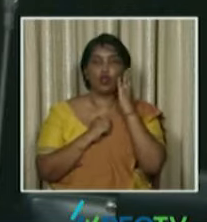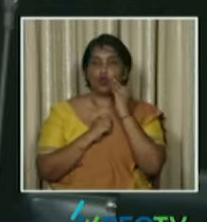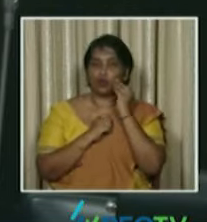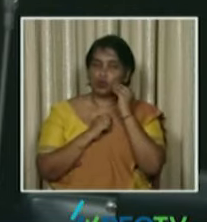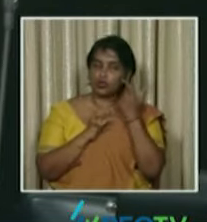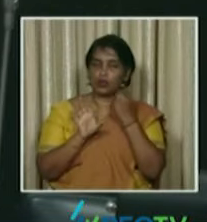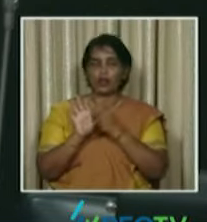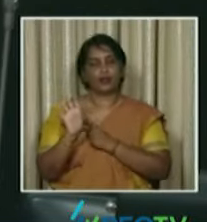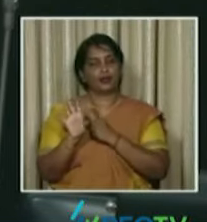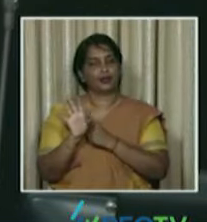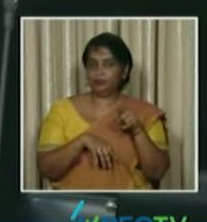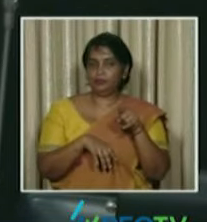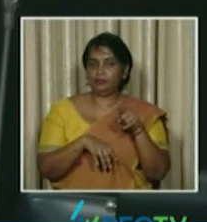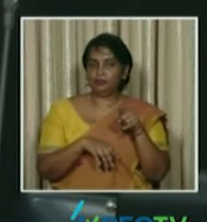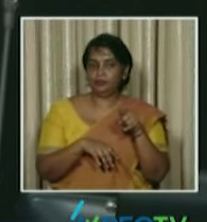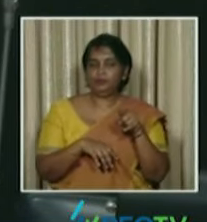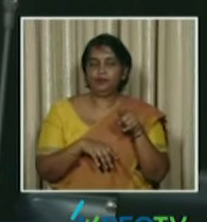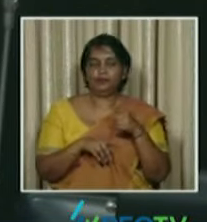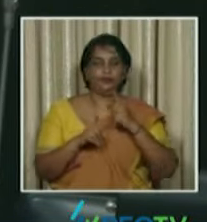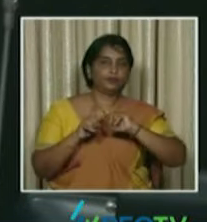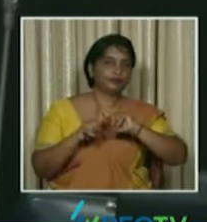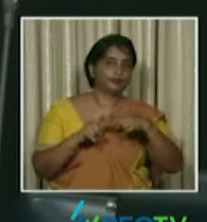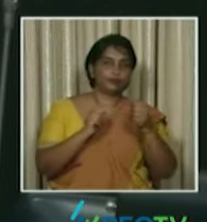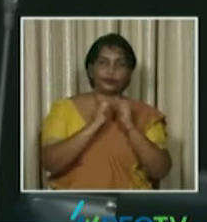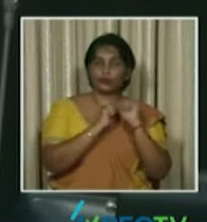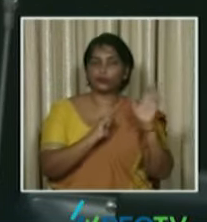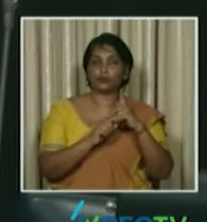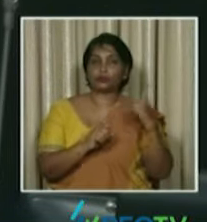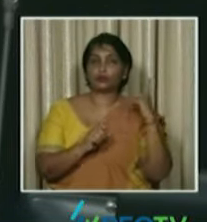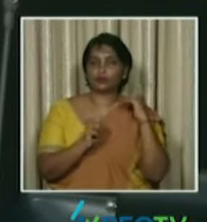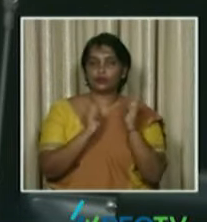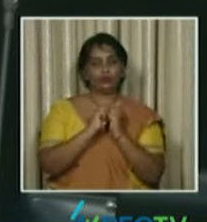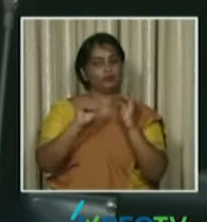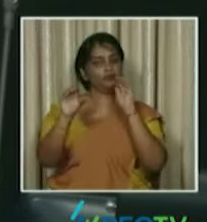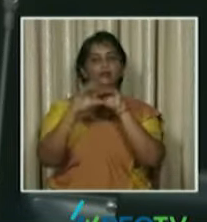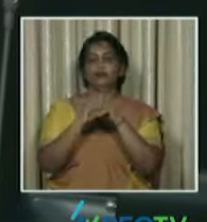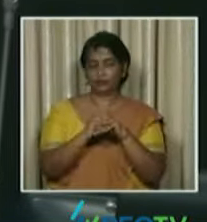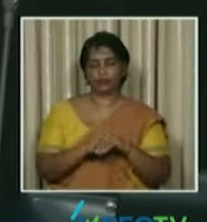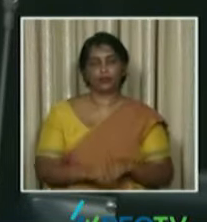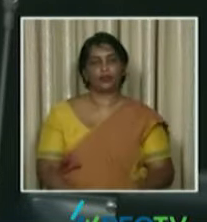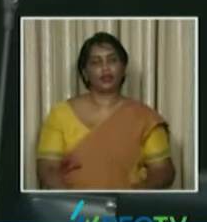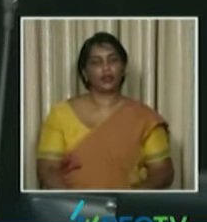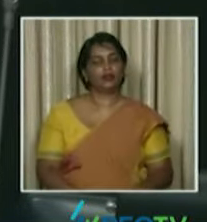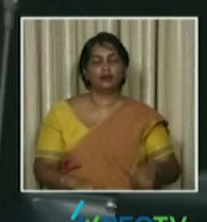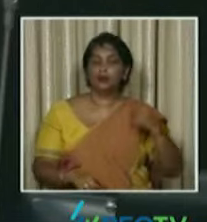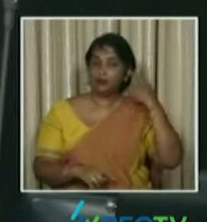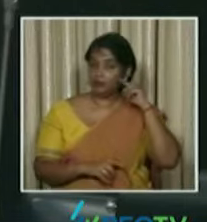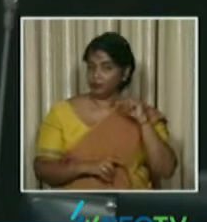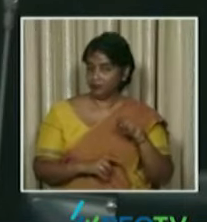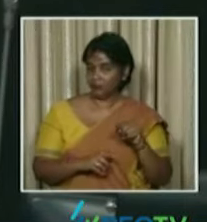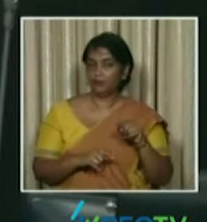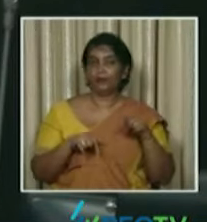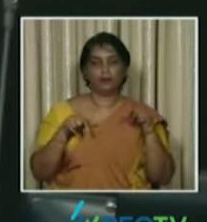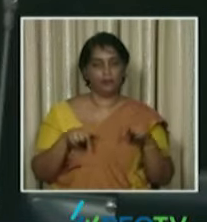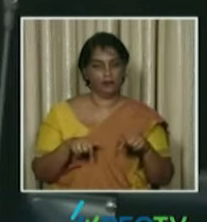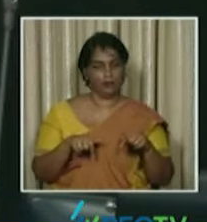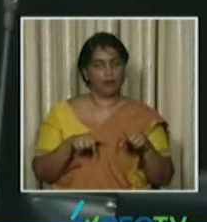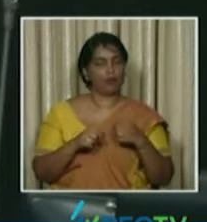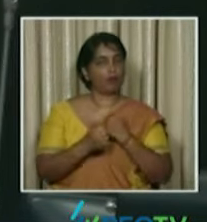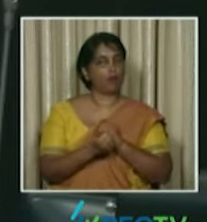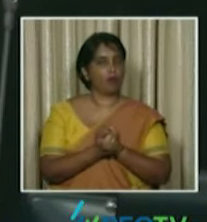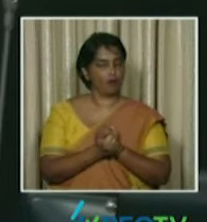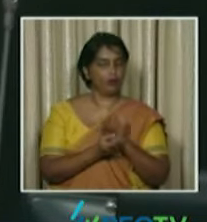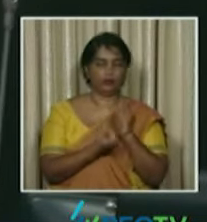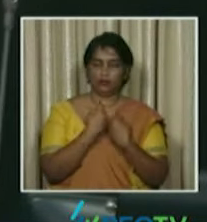හෝ යුක්‍රේනයට රැඟින ගොස් වෙනත් රැකියාව වෙනුවට මේ හමුදා සේවය සඳහා බඳවාගෙන ඇති බවට ඒ පිළිබඳව දැනටමත් පොලිසිය